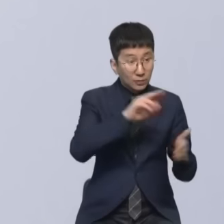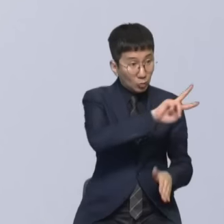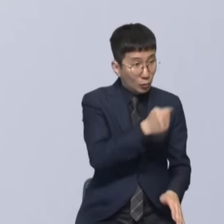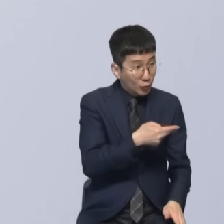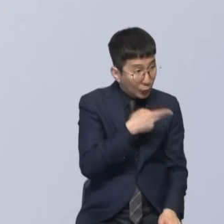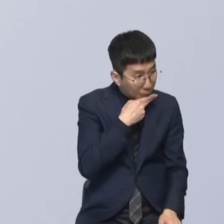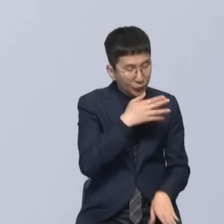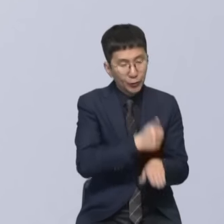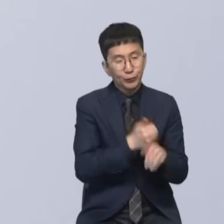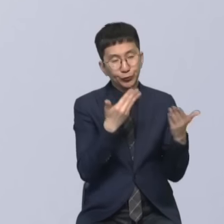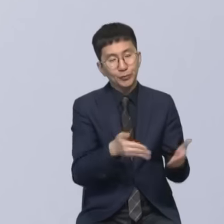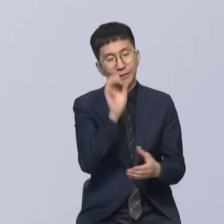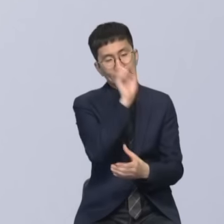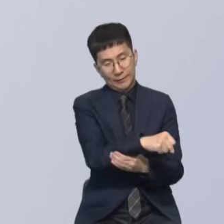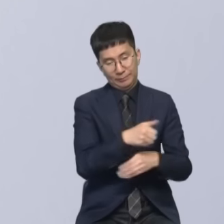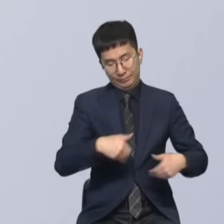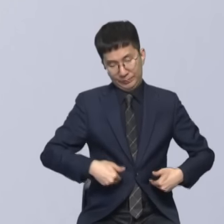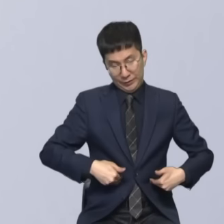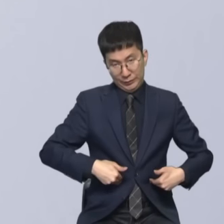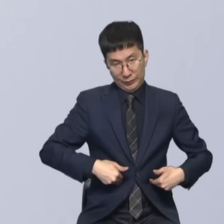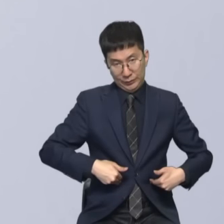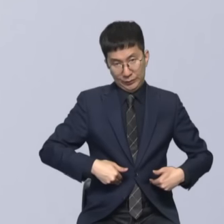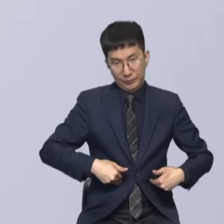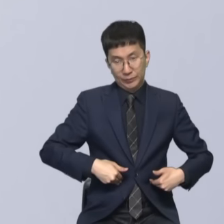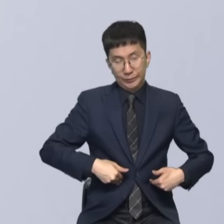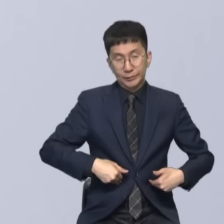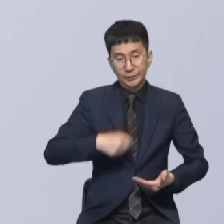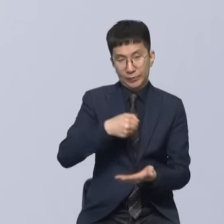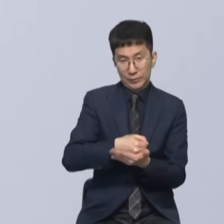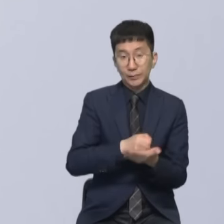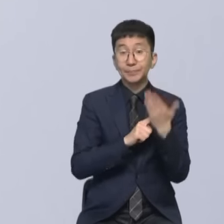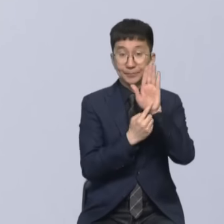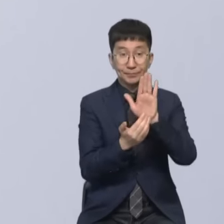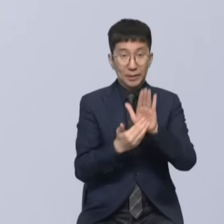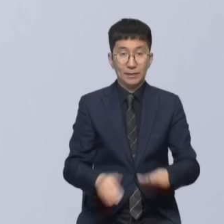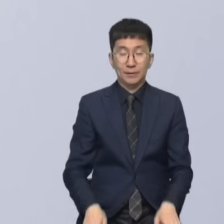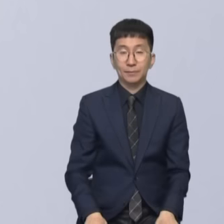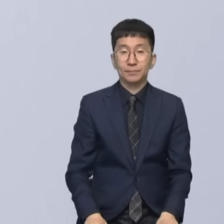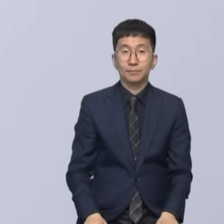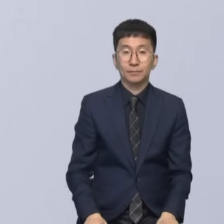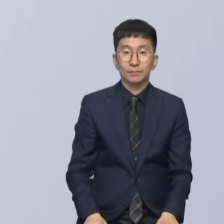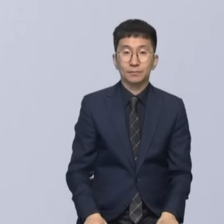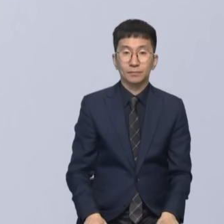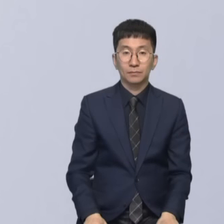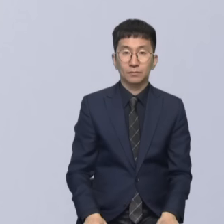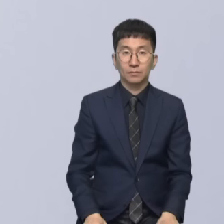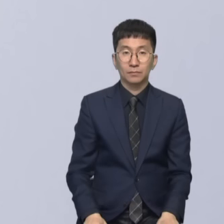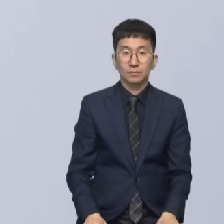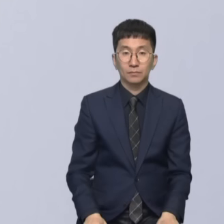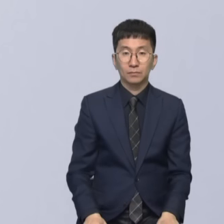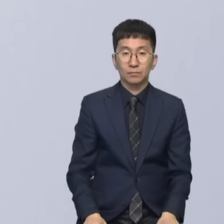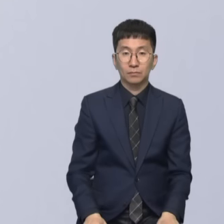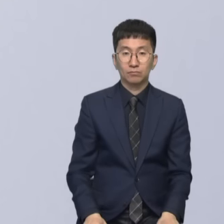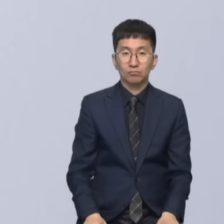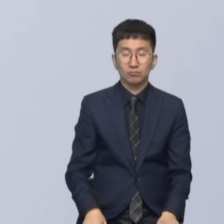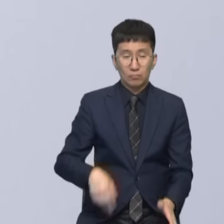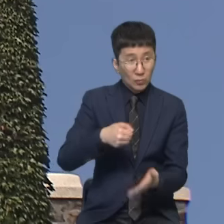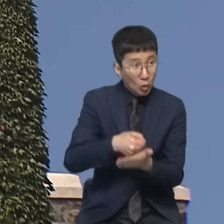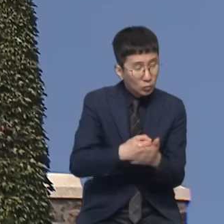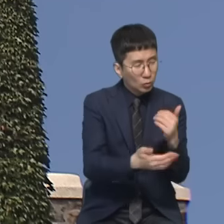의대생들의 휴학을 승인할 수밖에 없단 결정을 내렸다는 내용이 담겼습니다. 진취적인 선택에 힘을